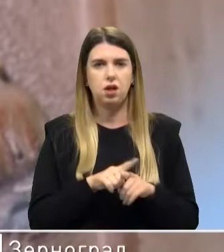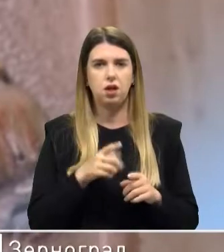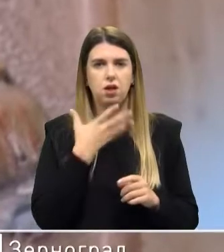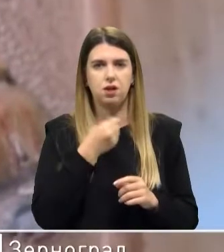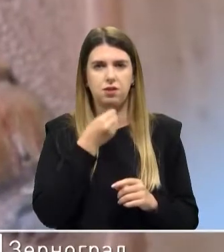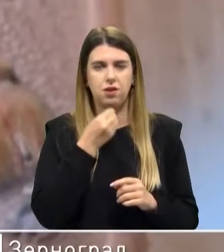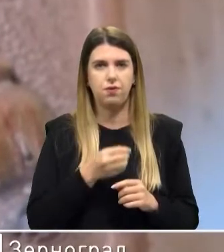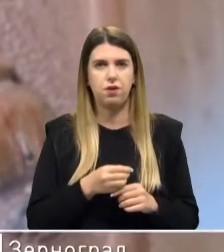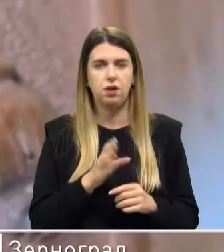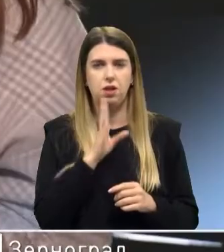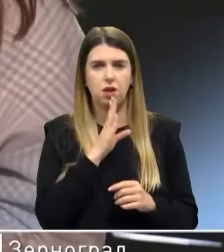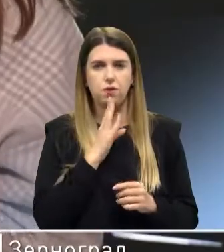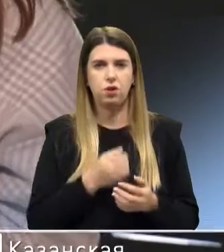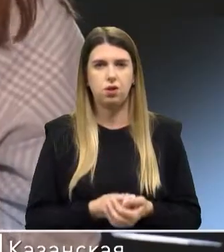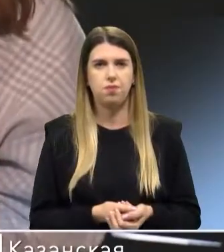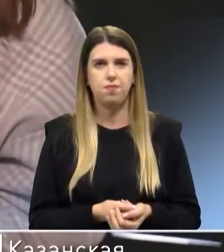очаровательная барышня,